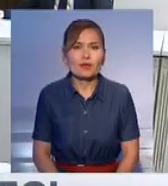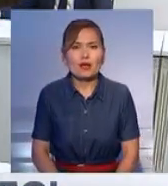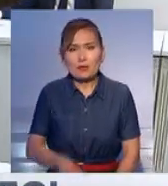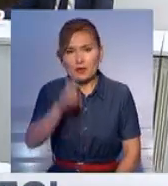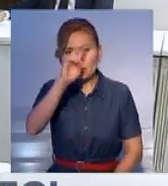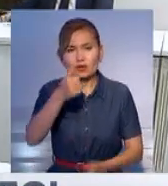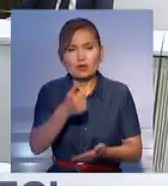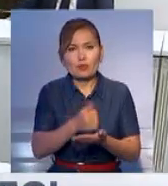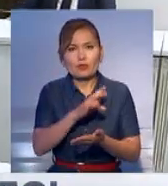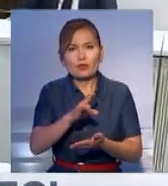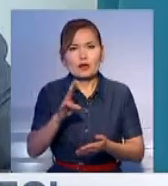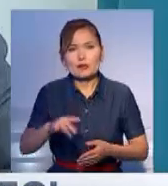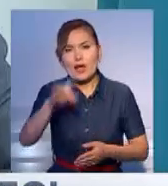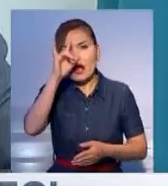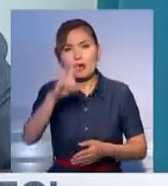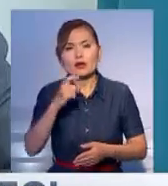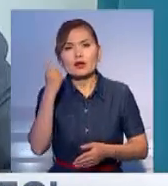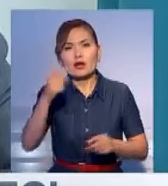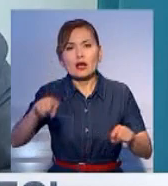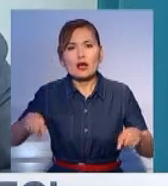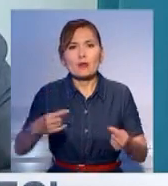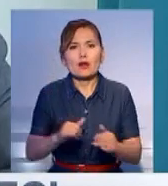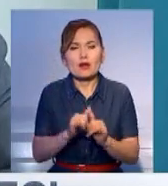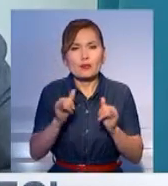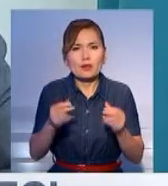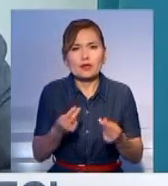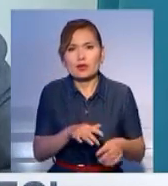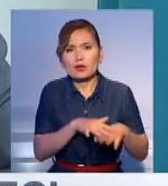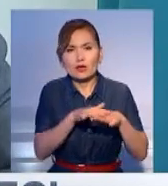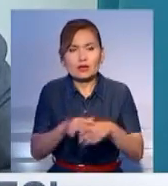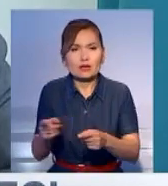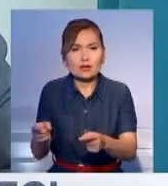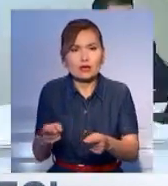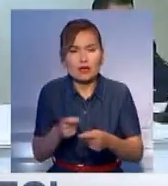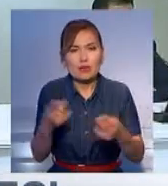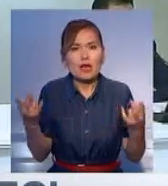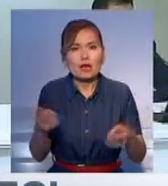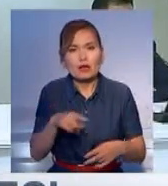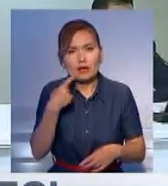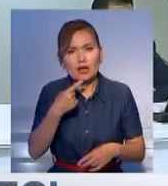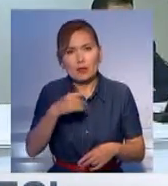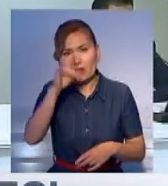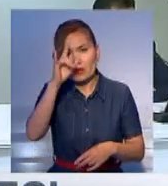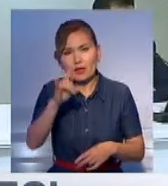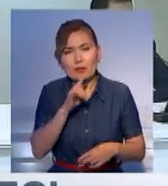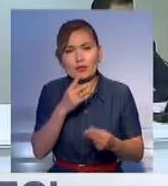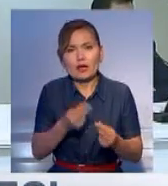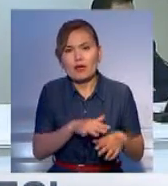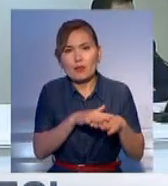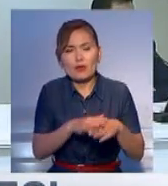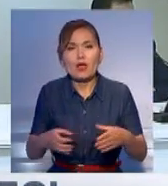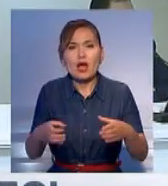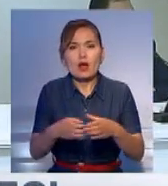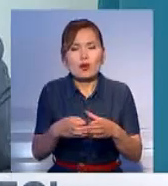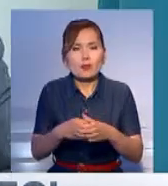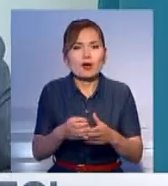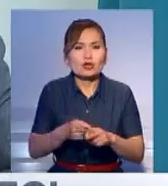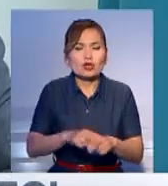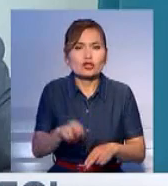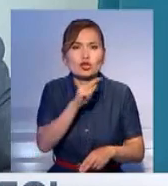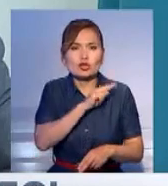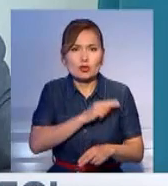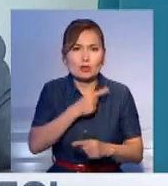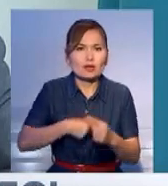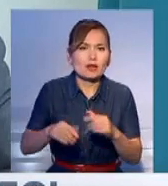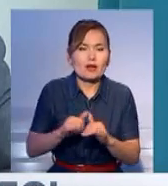Сонымен қатар елбасы ел экономикасын жаңғырту ісіне жеке инвестиция тарту керектігіне мән берді. Бұл ретте Қазақ инвест компаниясына көңілі толмайтынын айта